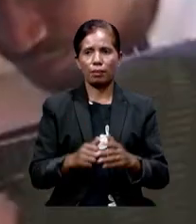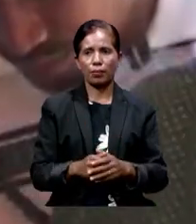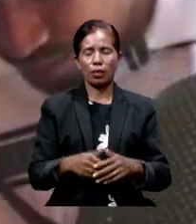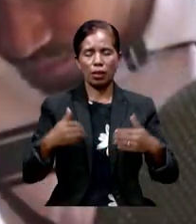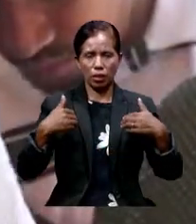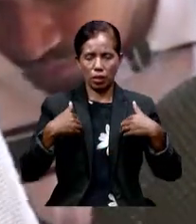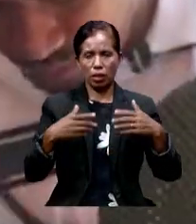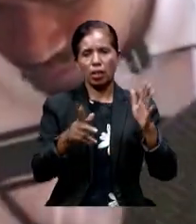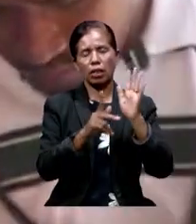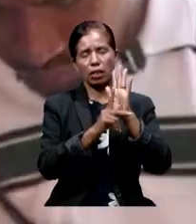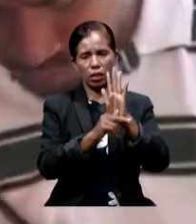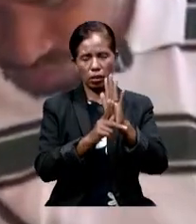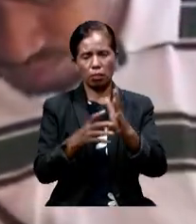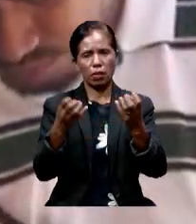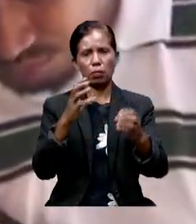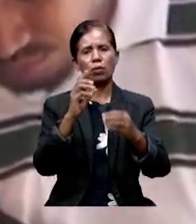mos, korba,